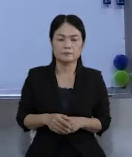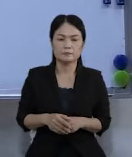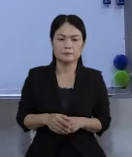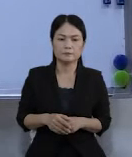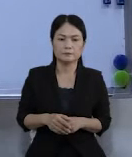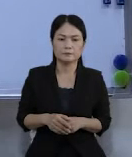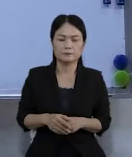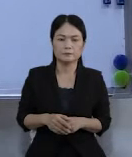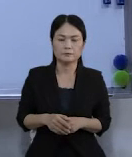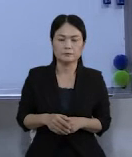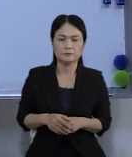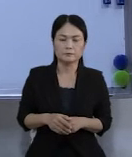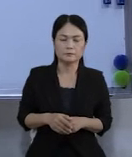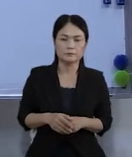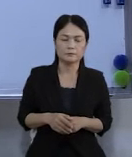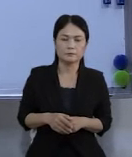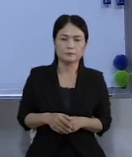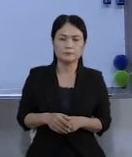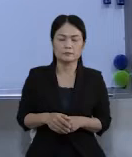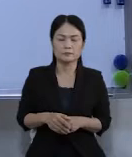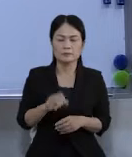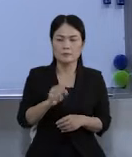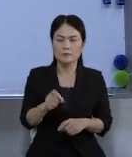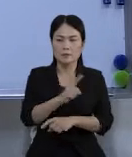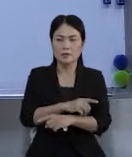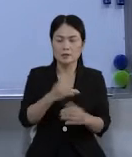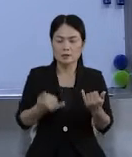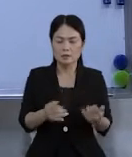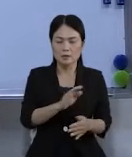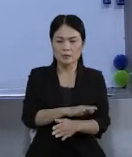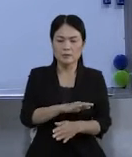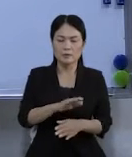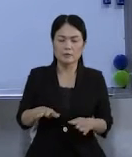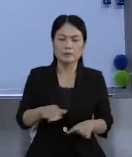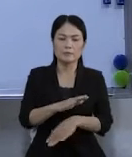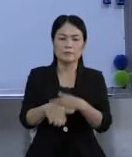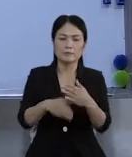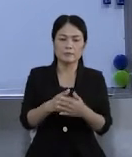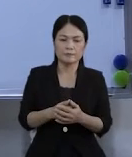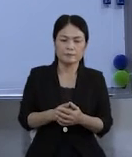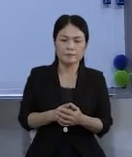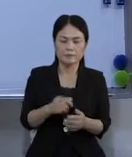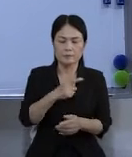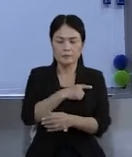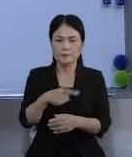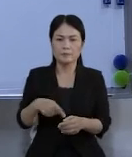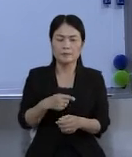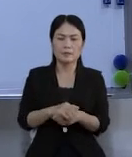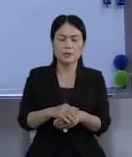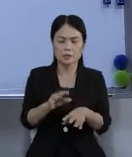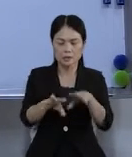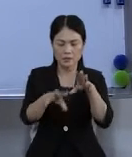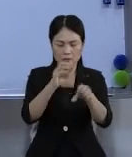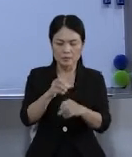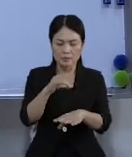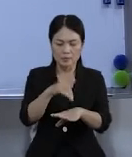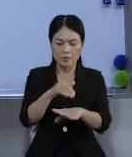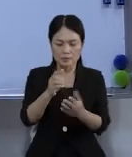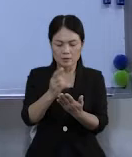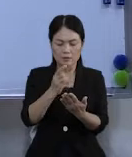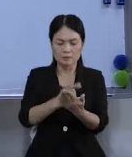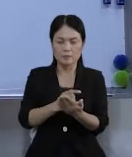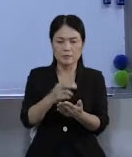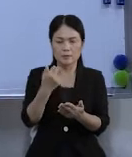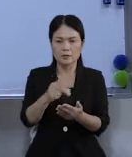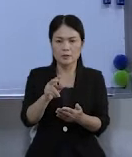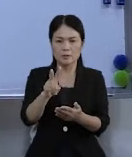Chà, chẳng nơi thay ní con tiếng ọc ní á Dương sắc xa từ lơ mê riêng